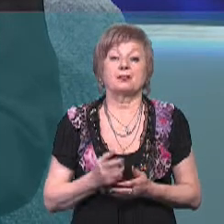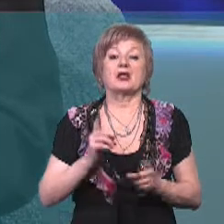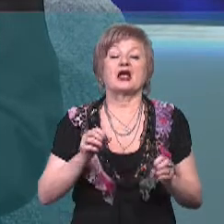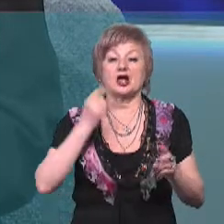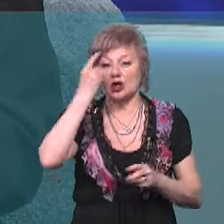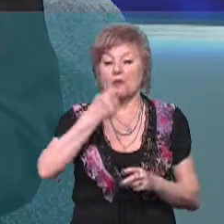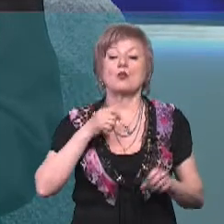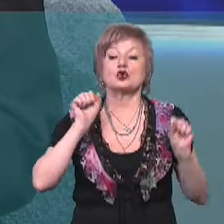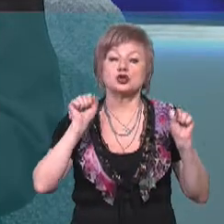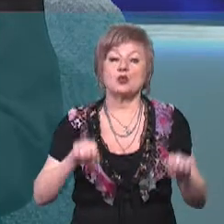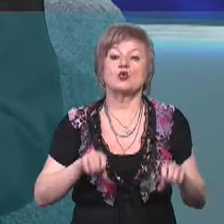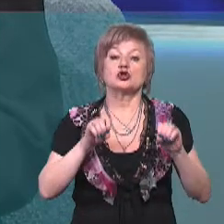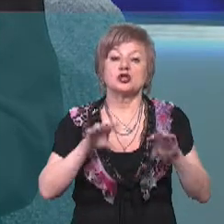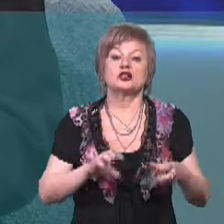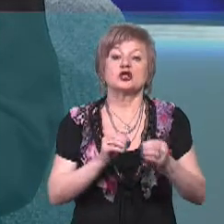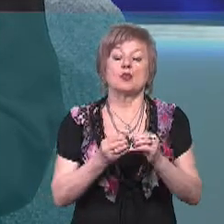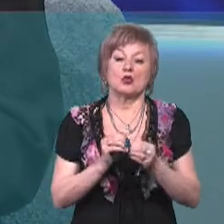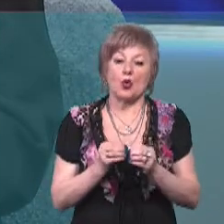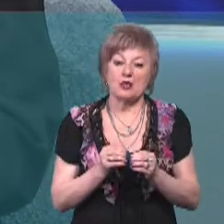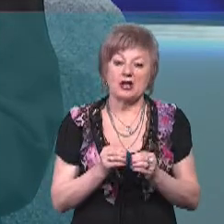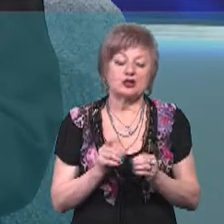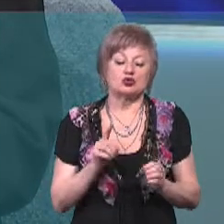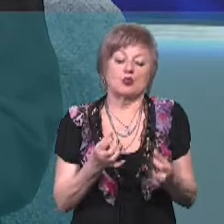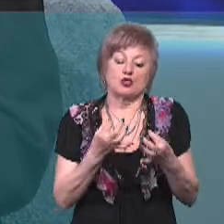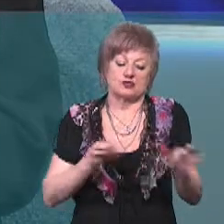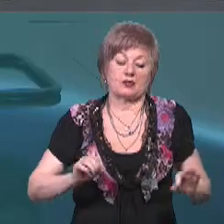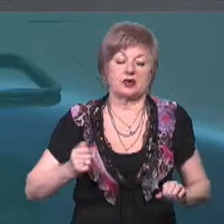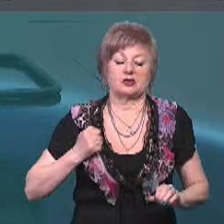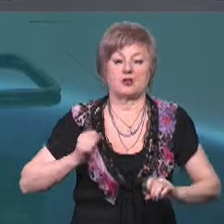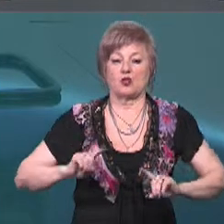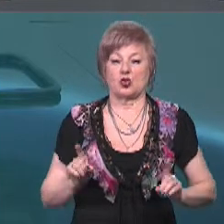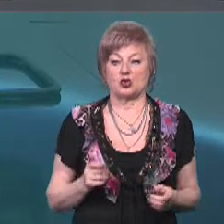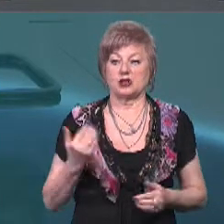чином можна вирішити проблему якнайшвидшого звільнення військовополонених?